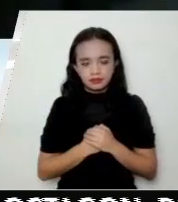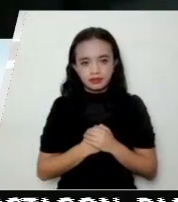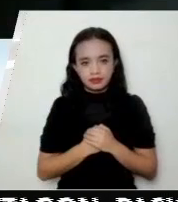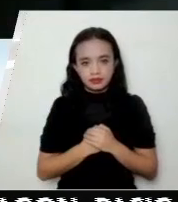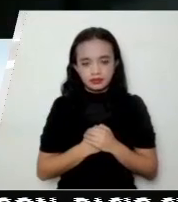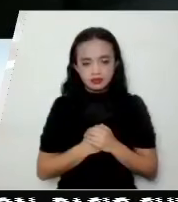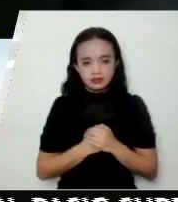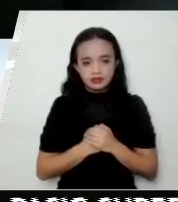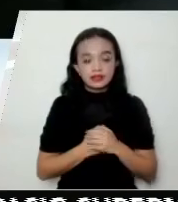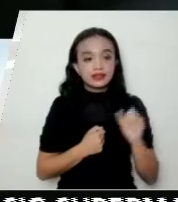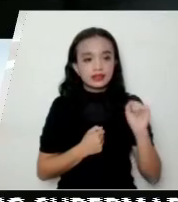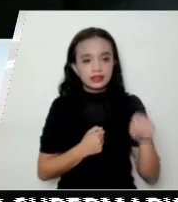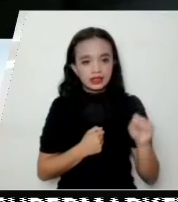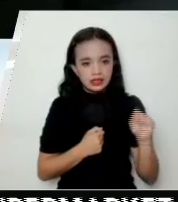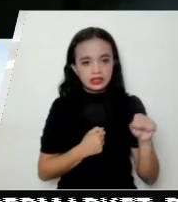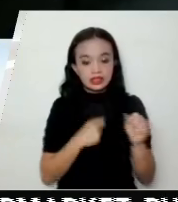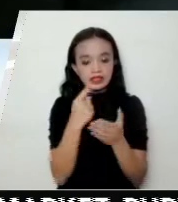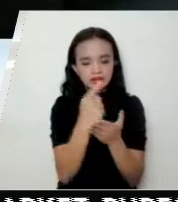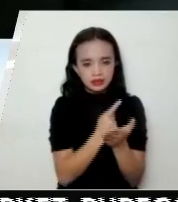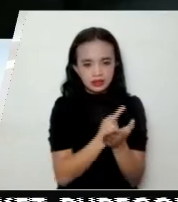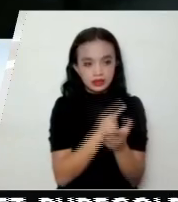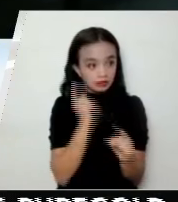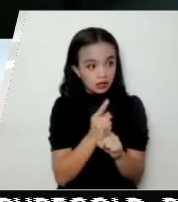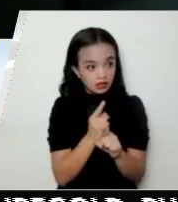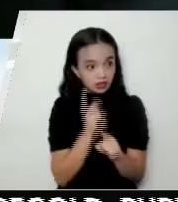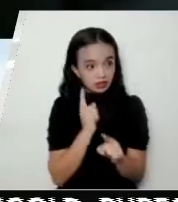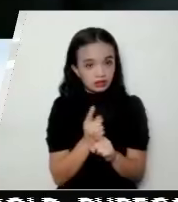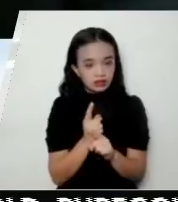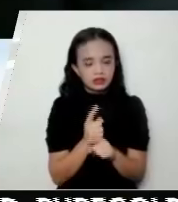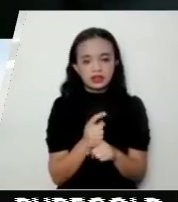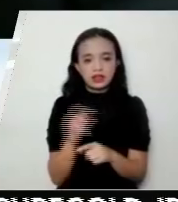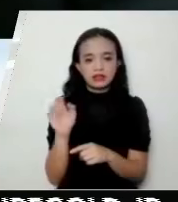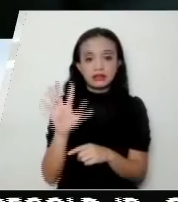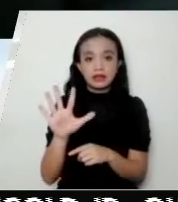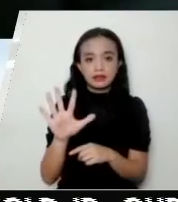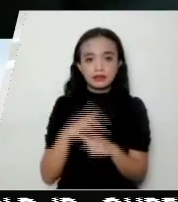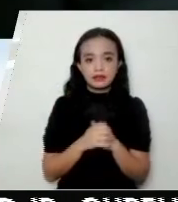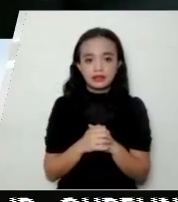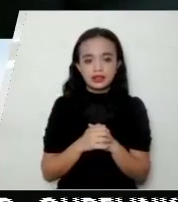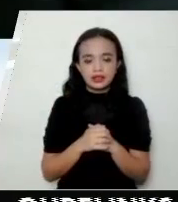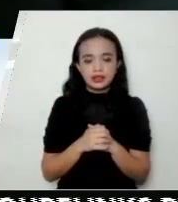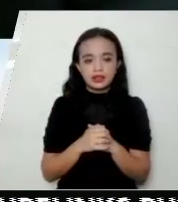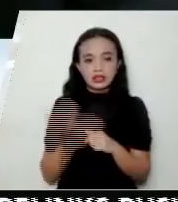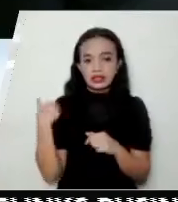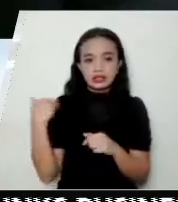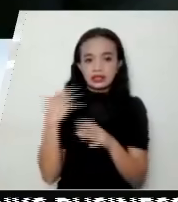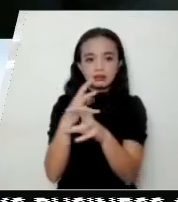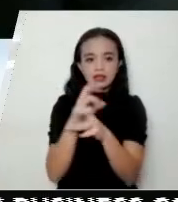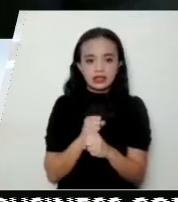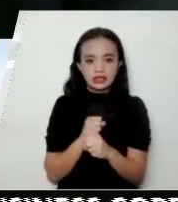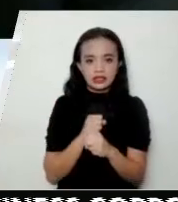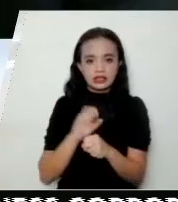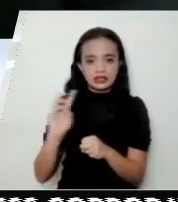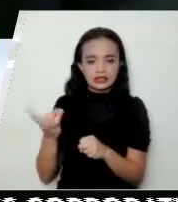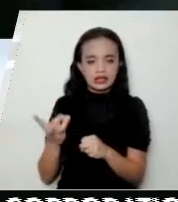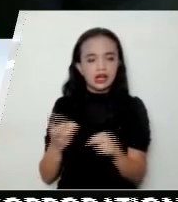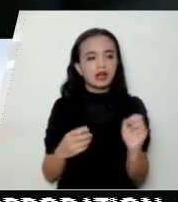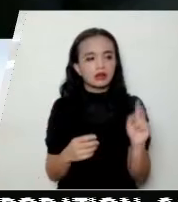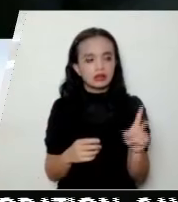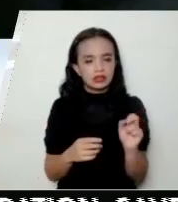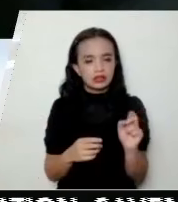yun? Yes, last week. Tama? Hindi pa ba? Hindi pa. Hindi pa nag-claim yung 649. Ah, sorry.